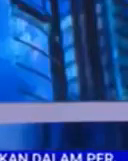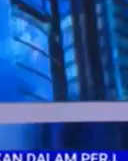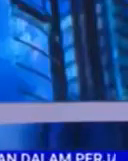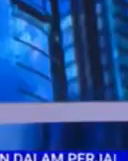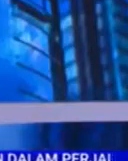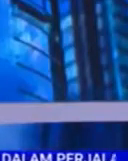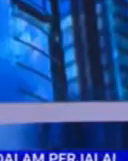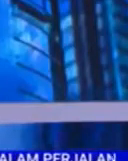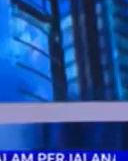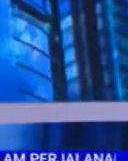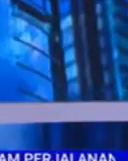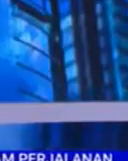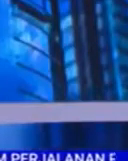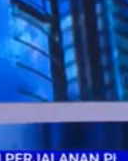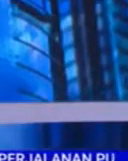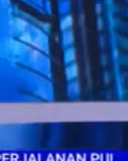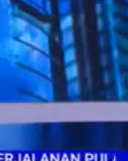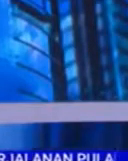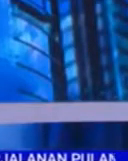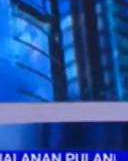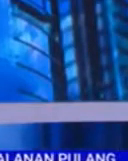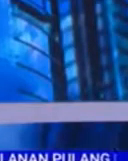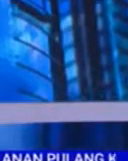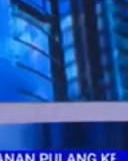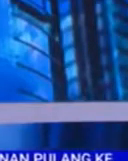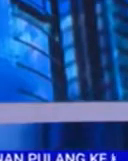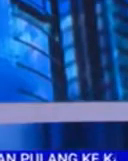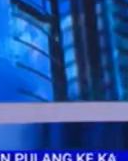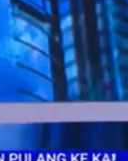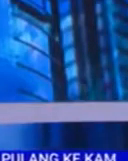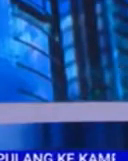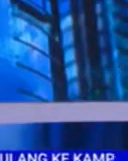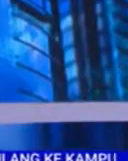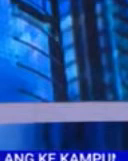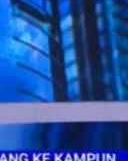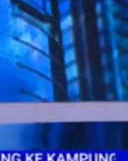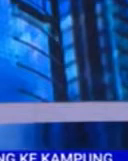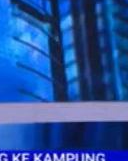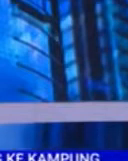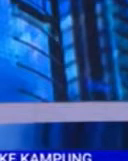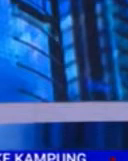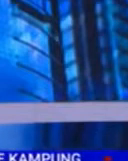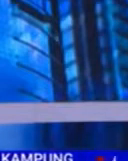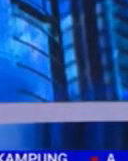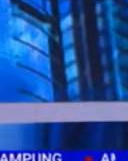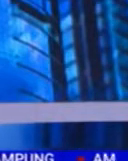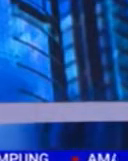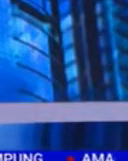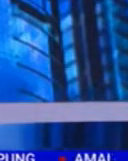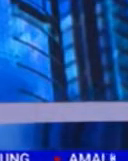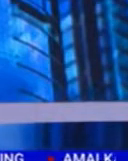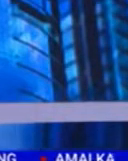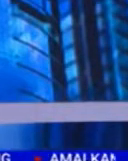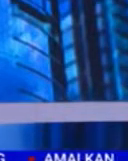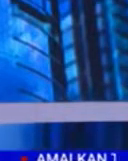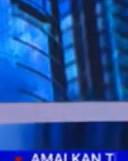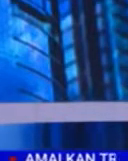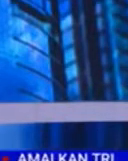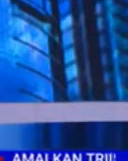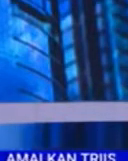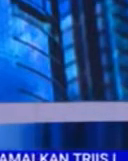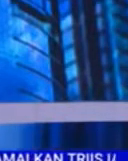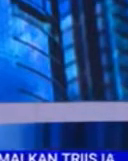projek rintis menerusi dua masjid diperkenal bagi membantu golongan mangsa keganasan rumah tangga. Pelbagai